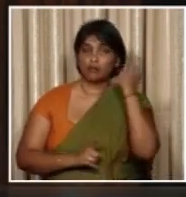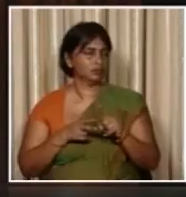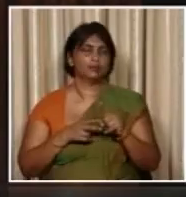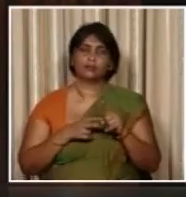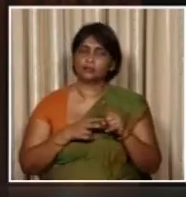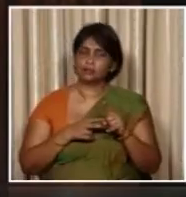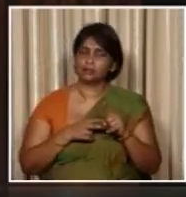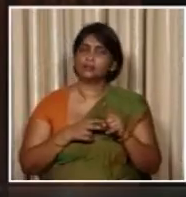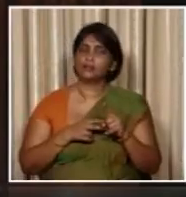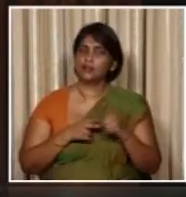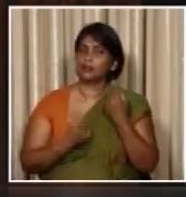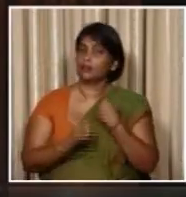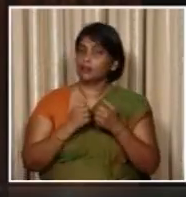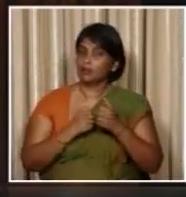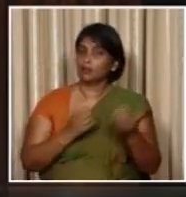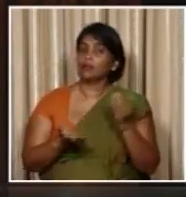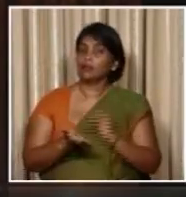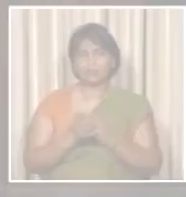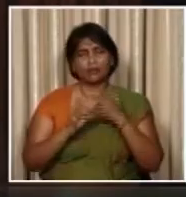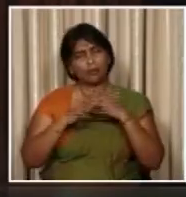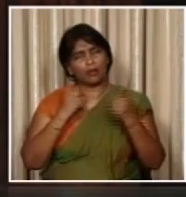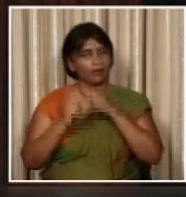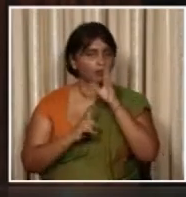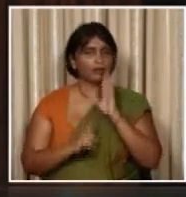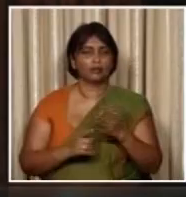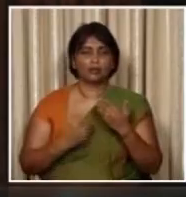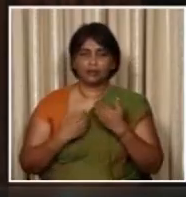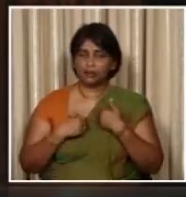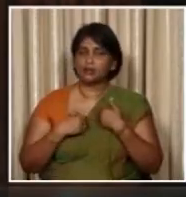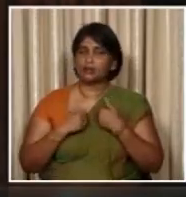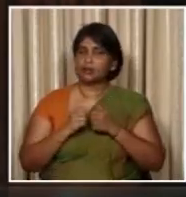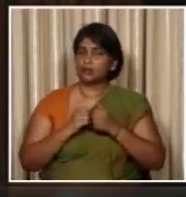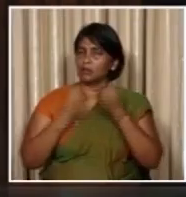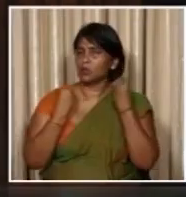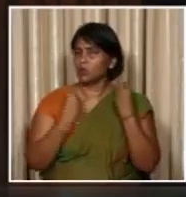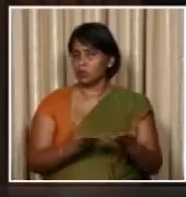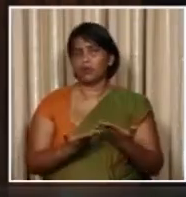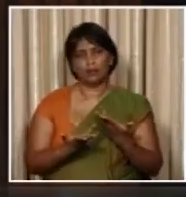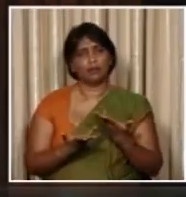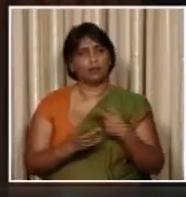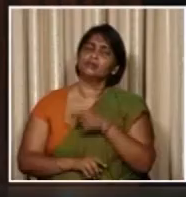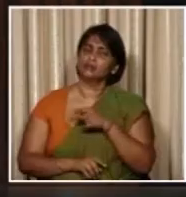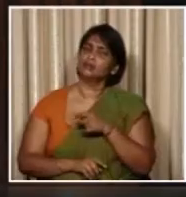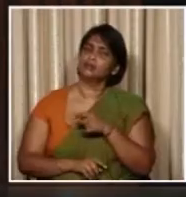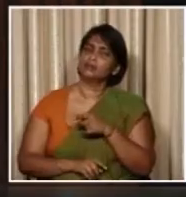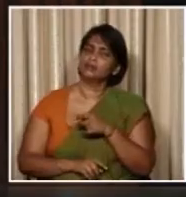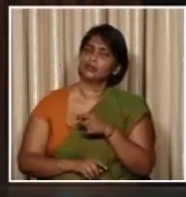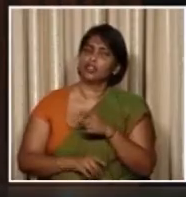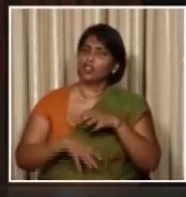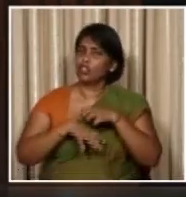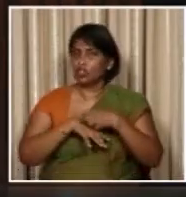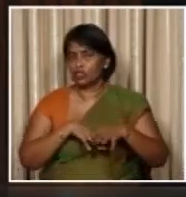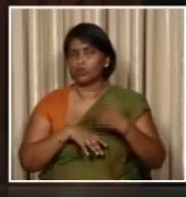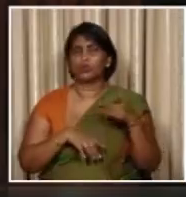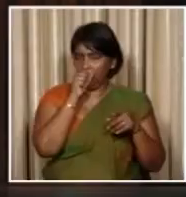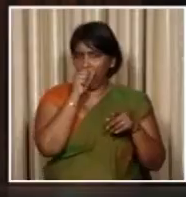දන්නවයි කියලා. මේ විමර්ශනය යනකොට තව මොකක් හරි දෙයක් කියනවා. අපි කරන මේ අපරාධය මොකද්ද? මේ දවස් ගාණක් තිස්සේ මේ තුවාල වුණායට,